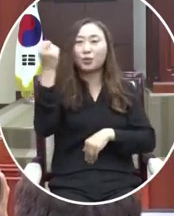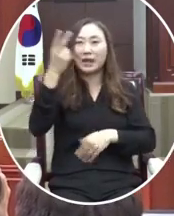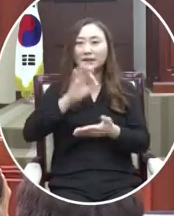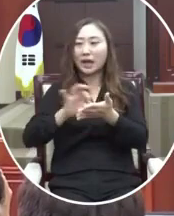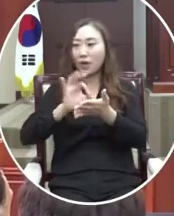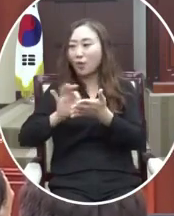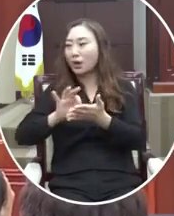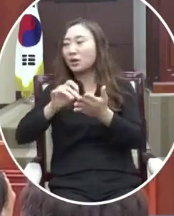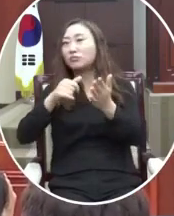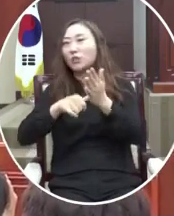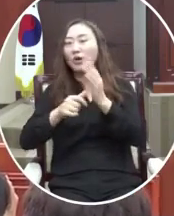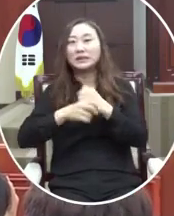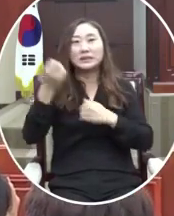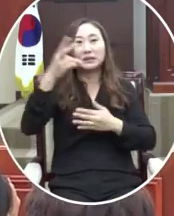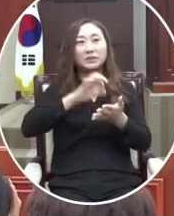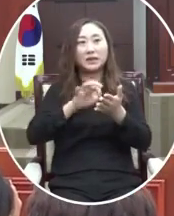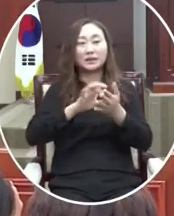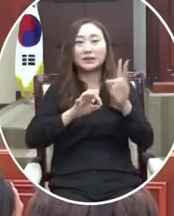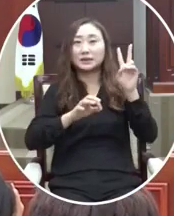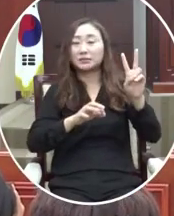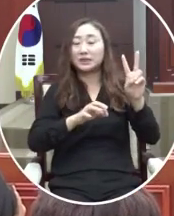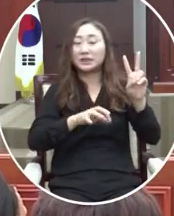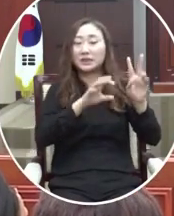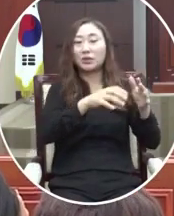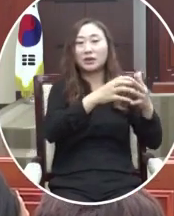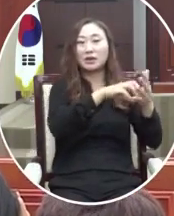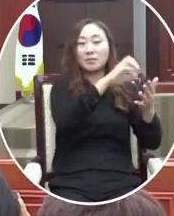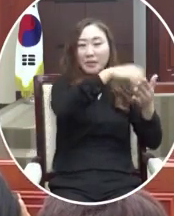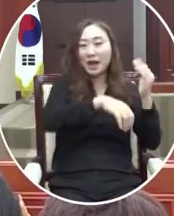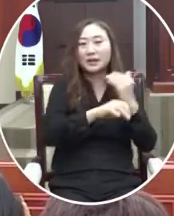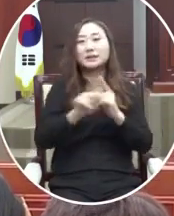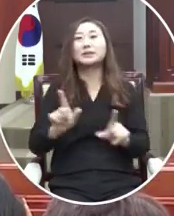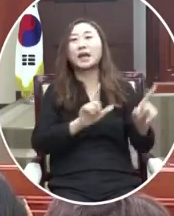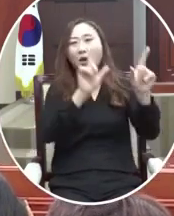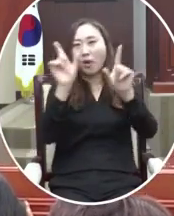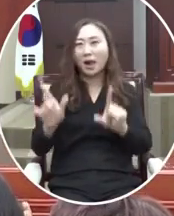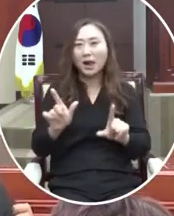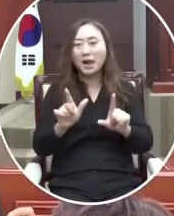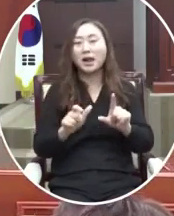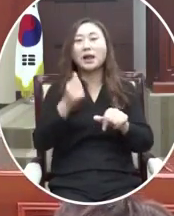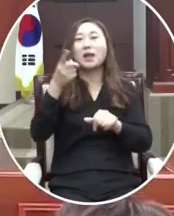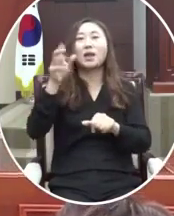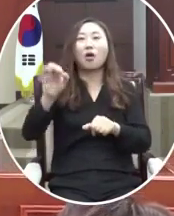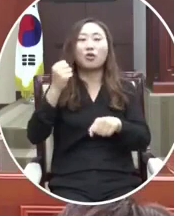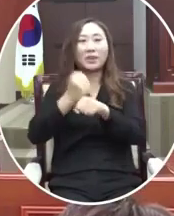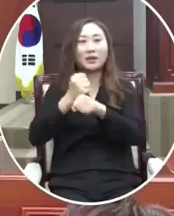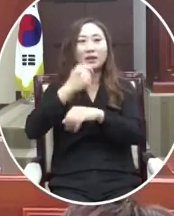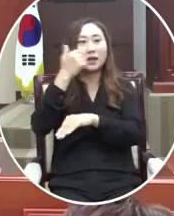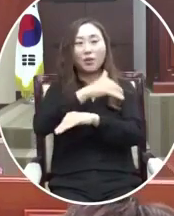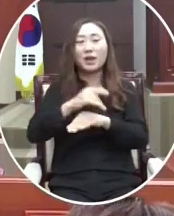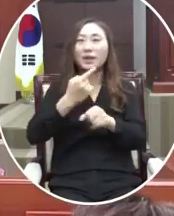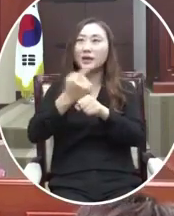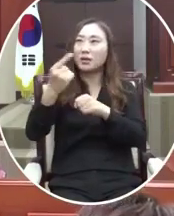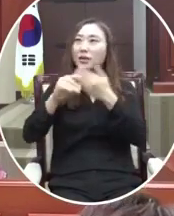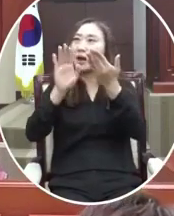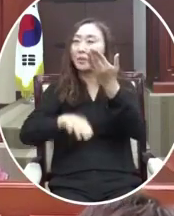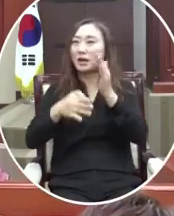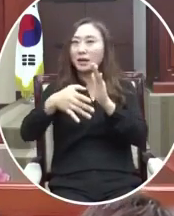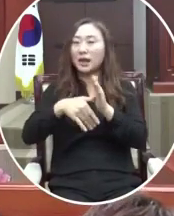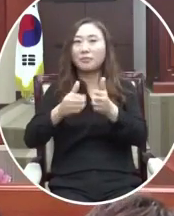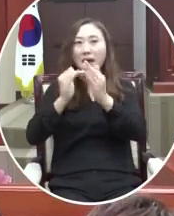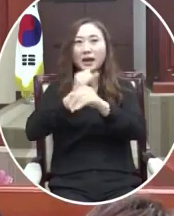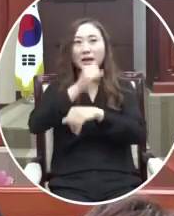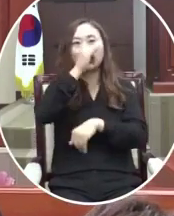촉진을 위해 현재의 재활용 센터 이관을 철거하고 새활용 센터로 건립하고자 합니다 내년 하반기 착공에